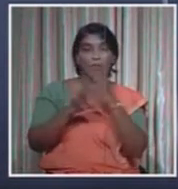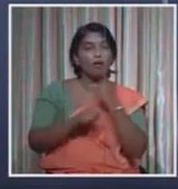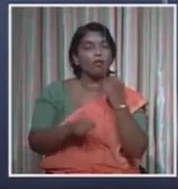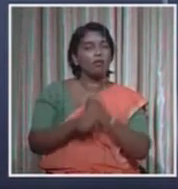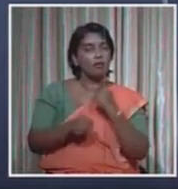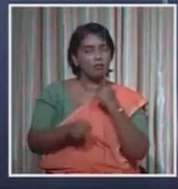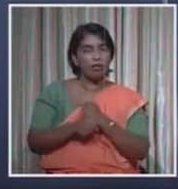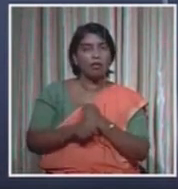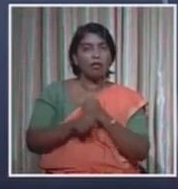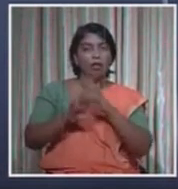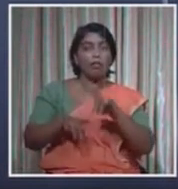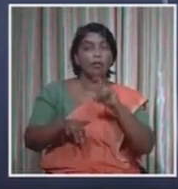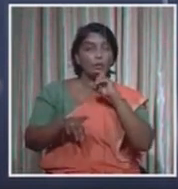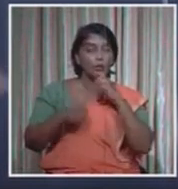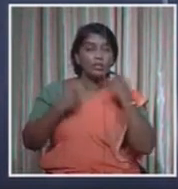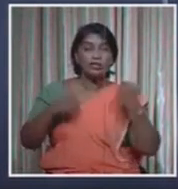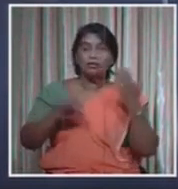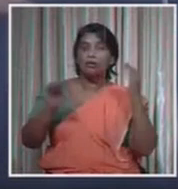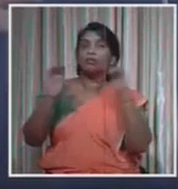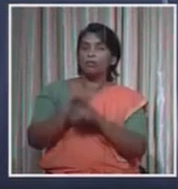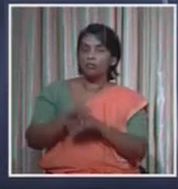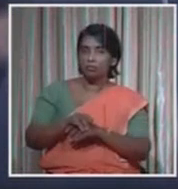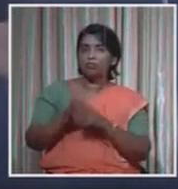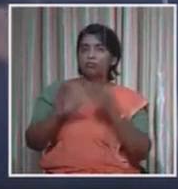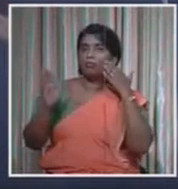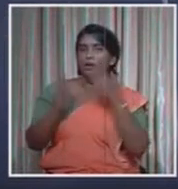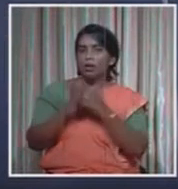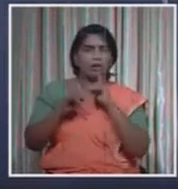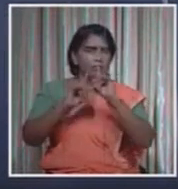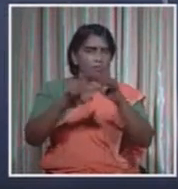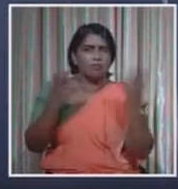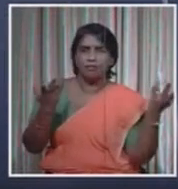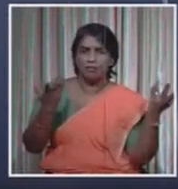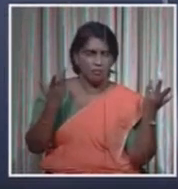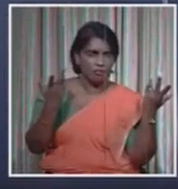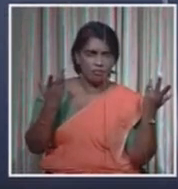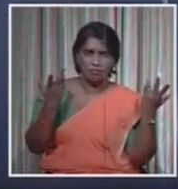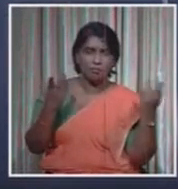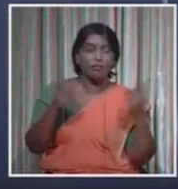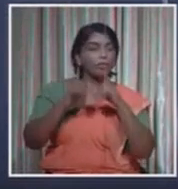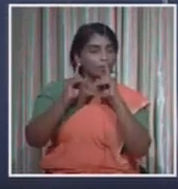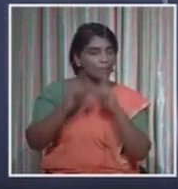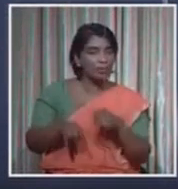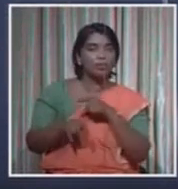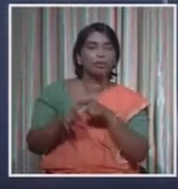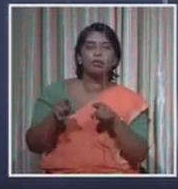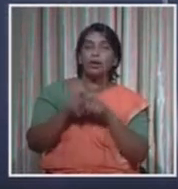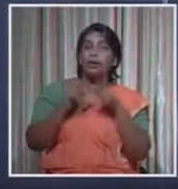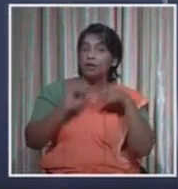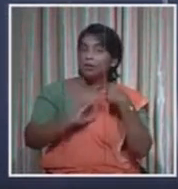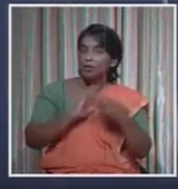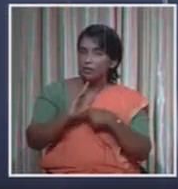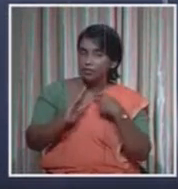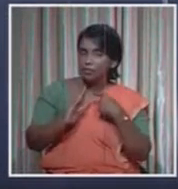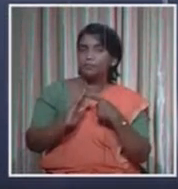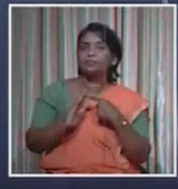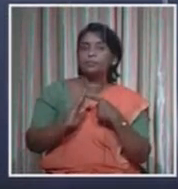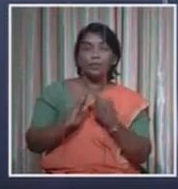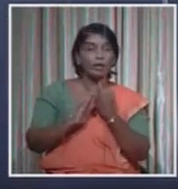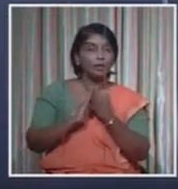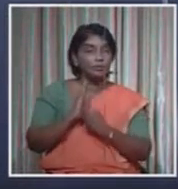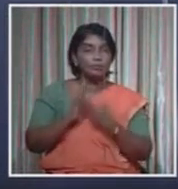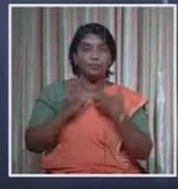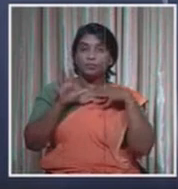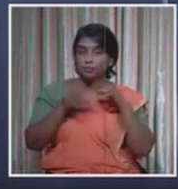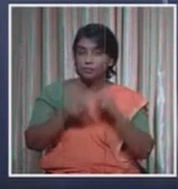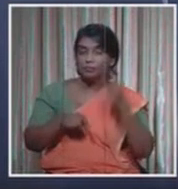කාලේ ළමා අධිකාරියේ සභාපතිව පත් කිරීම කියන්න පුළුවන්. එන සම්බන්ධය අපි ඒක කියන්නේ නැහැ. ඒ නිසා මේ රටේ නීති